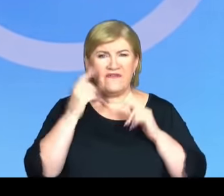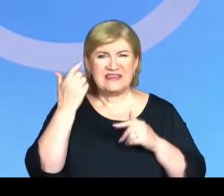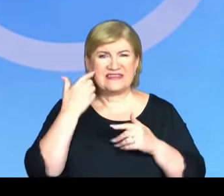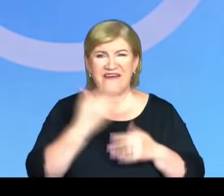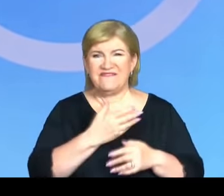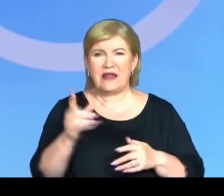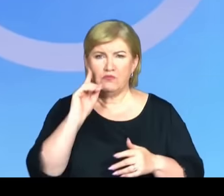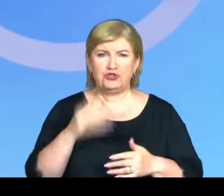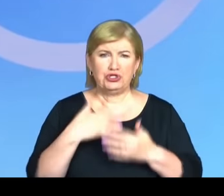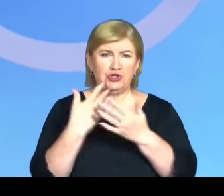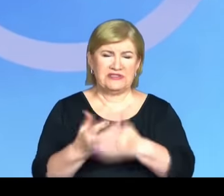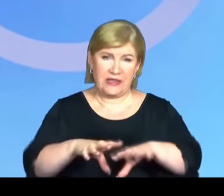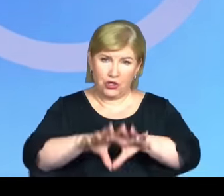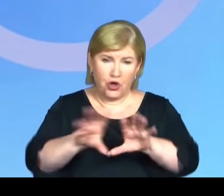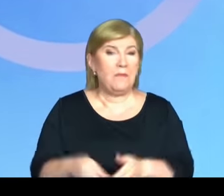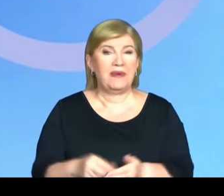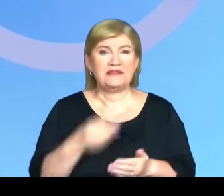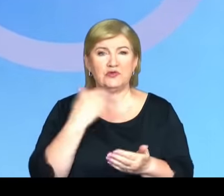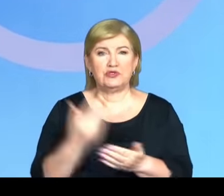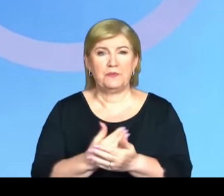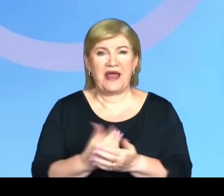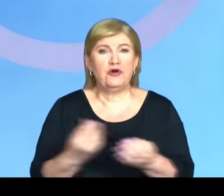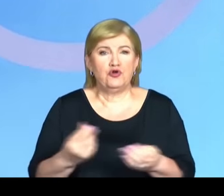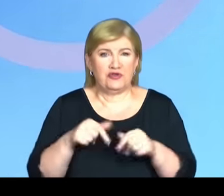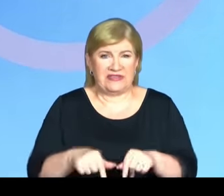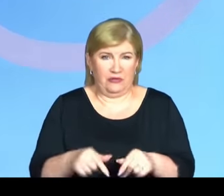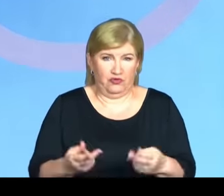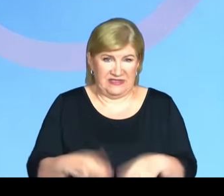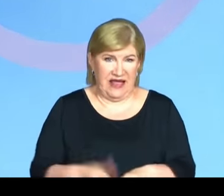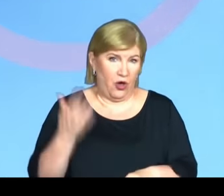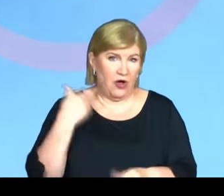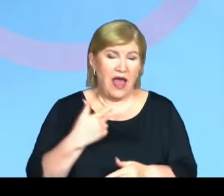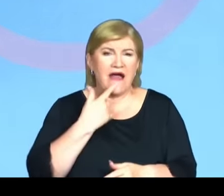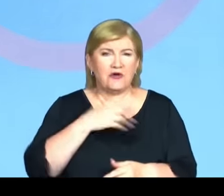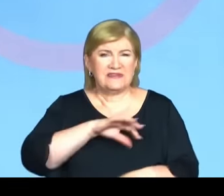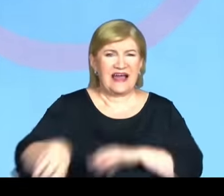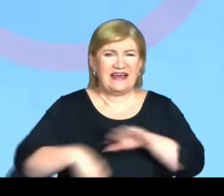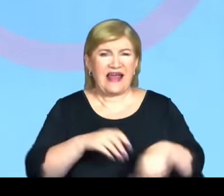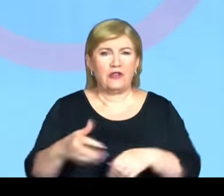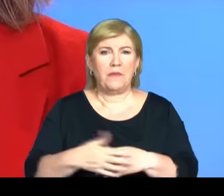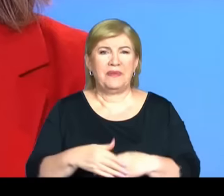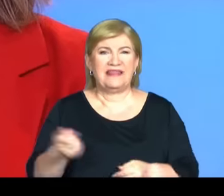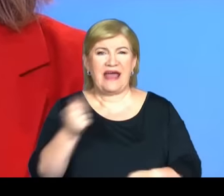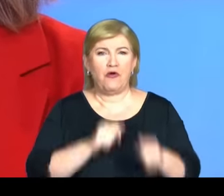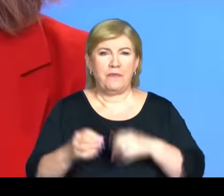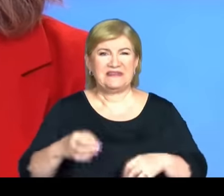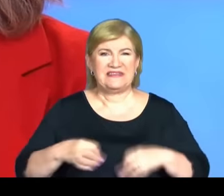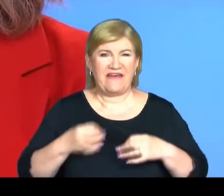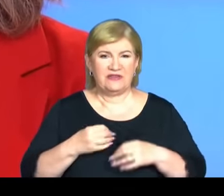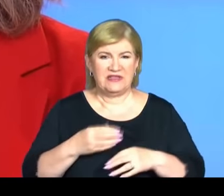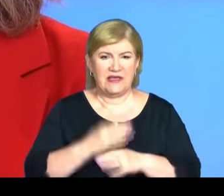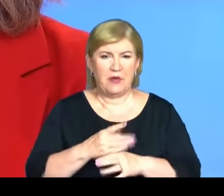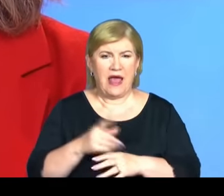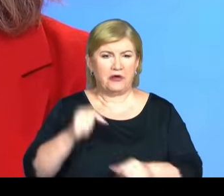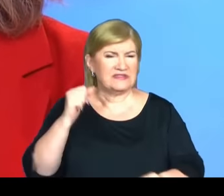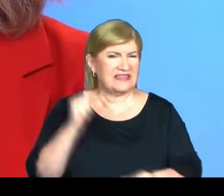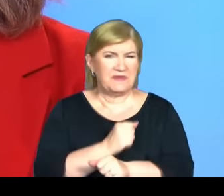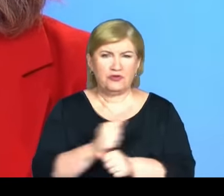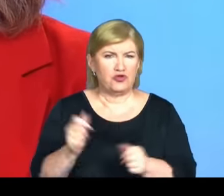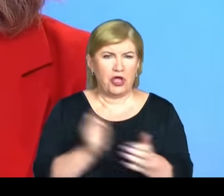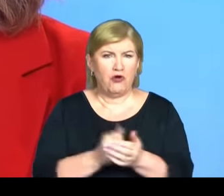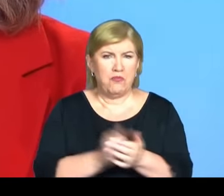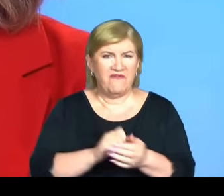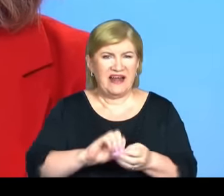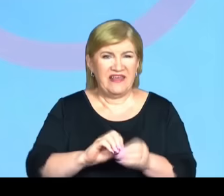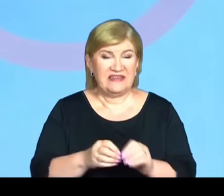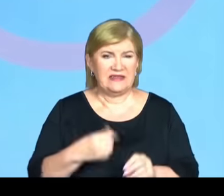dostať komplexnú správu o tom, čo sa tu dialo. Ako sa kradlo pri nákupe zdravotníckych pomôcok, ako sa zbytočne kupovali veci. A my si